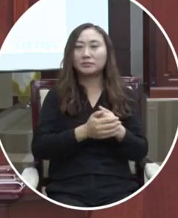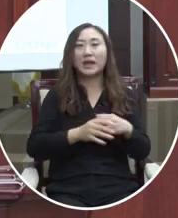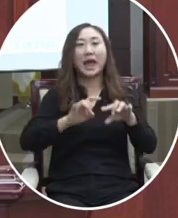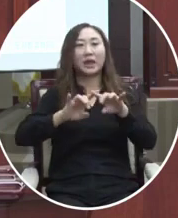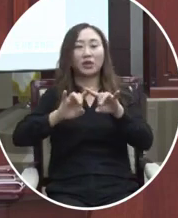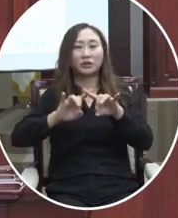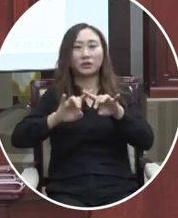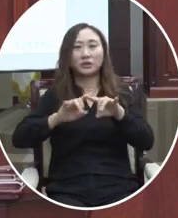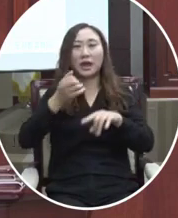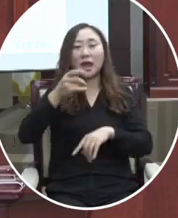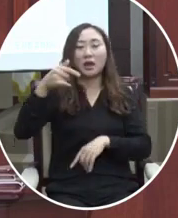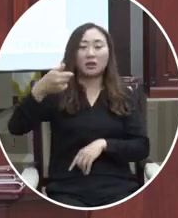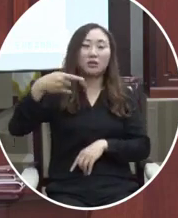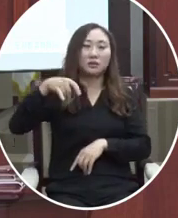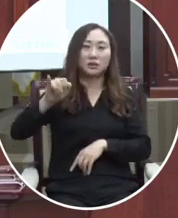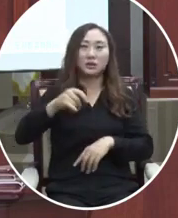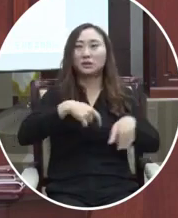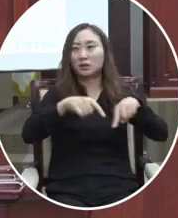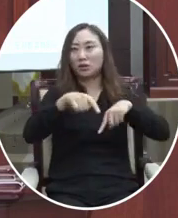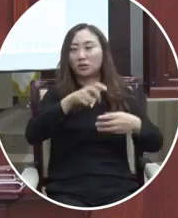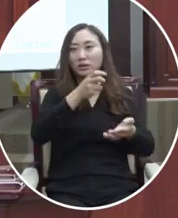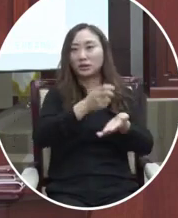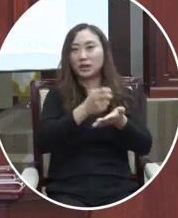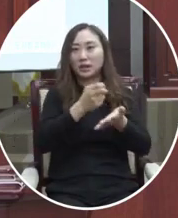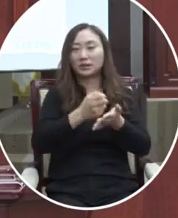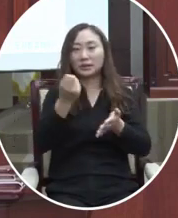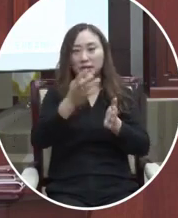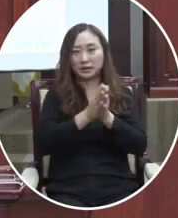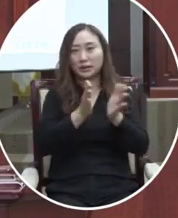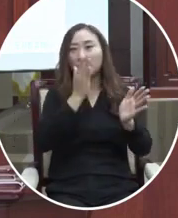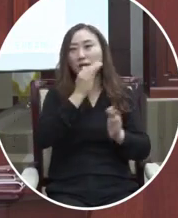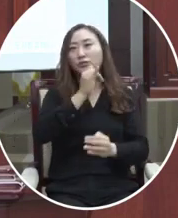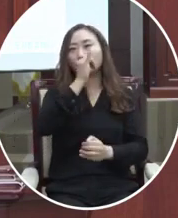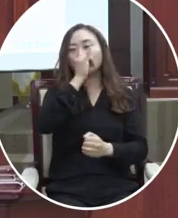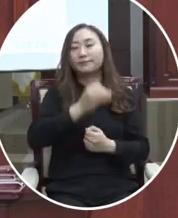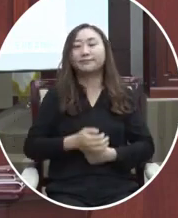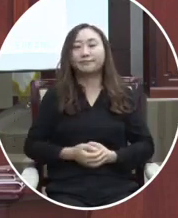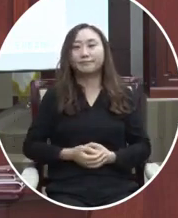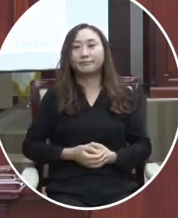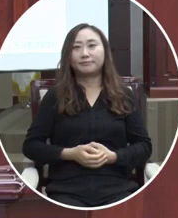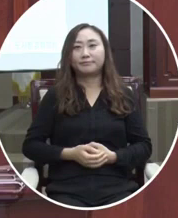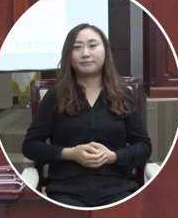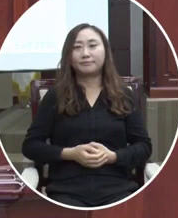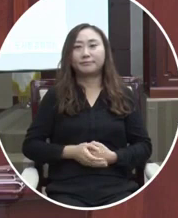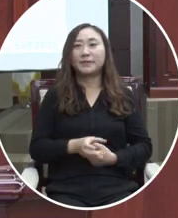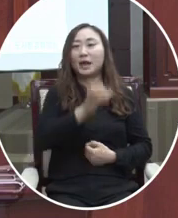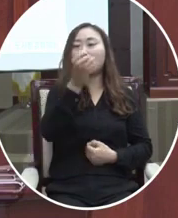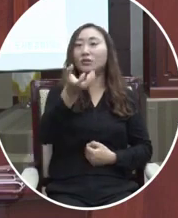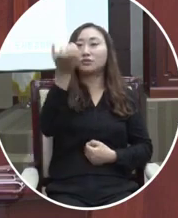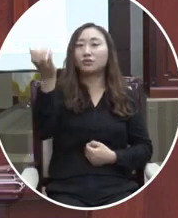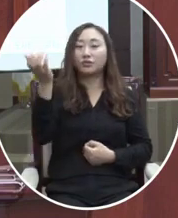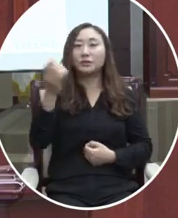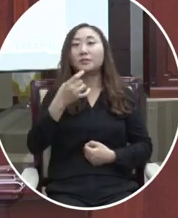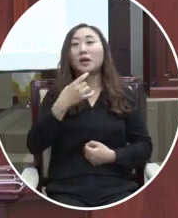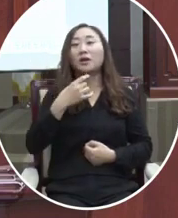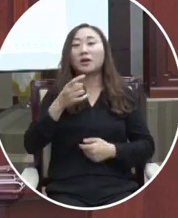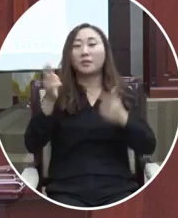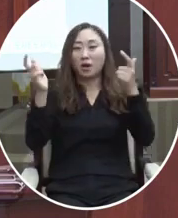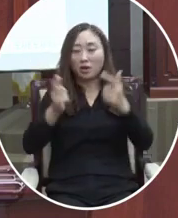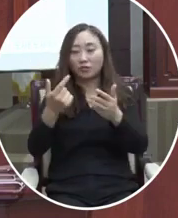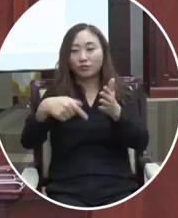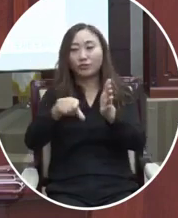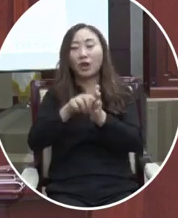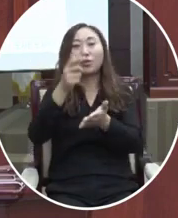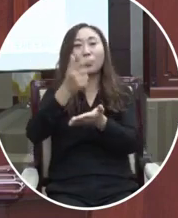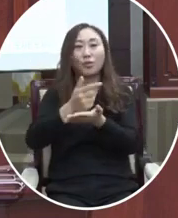지금이야말로 에너지 정책의 근본을 바로잡을 수 있는 절호의 기회입니다. 탄소중립 도시 노원뿐만 아니라